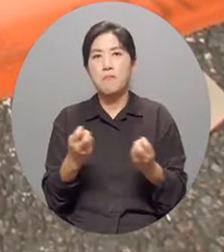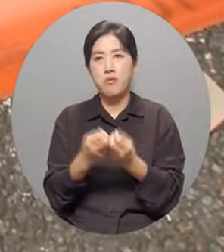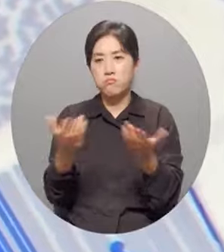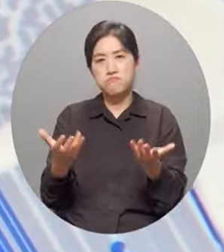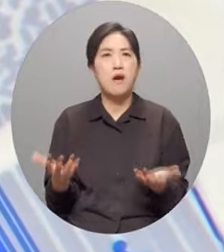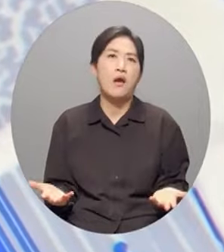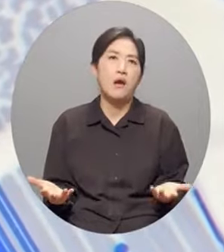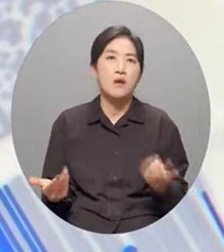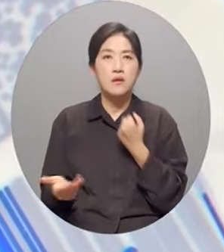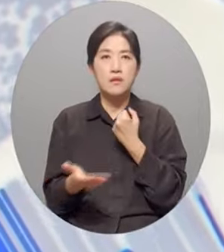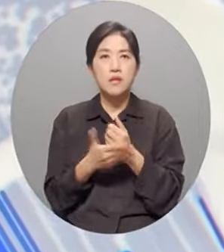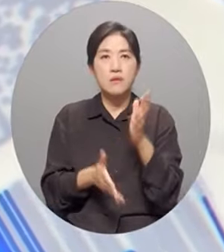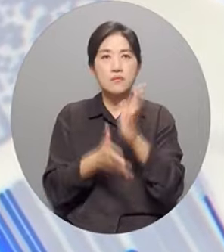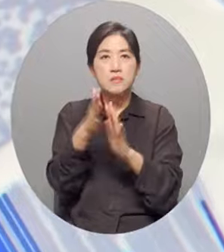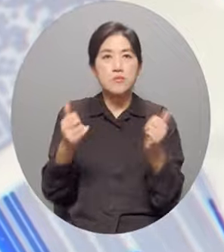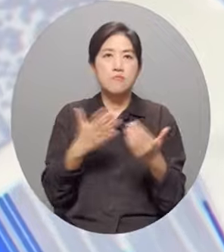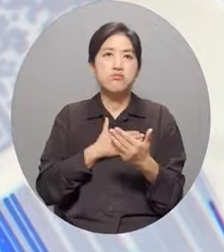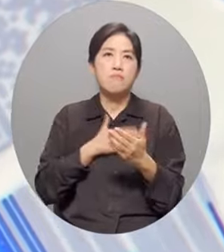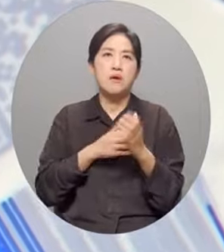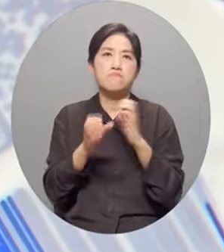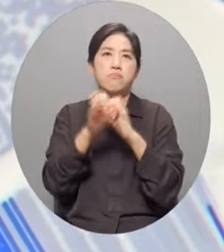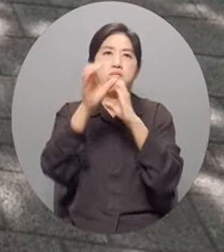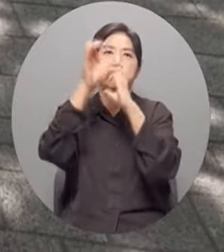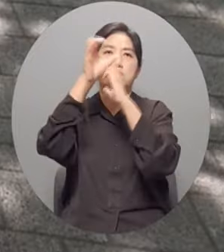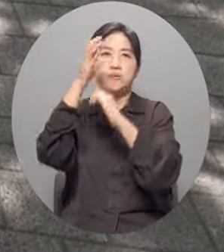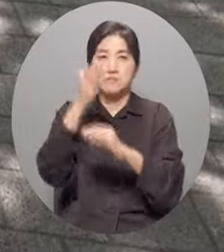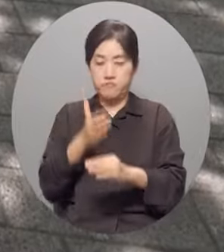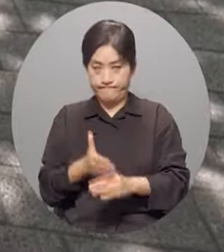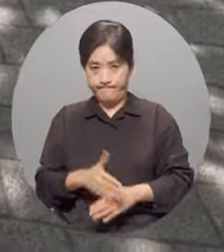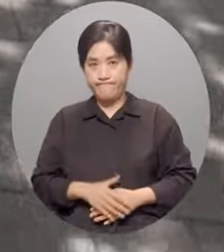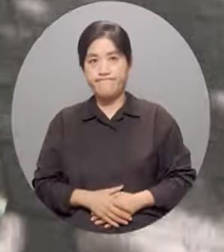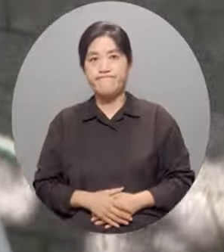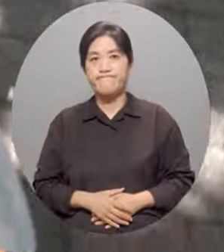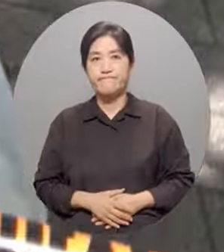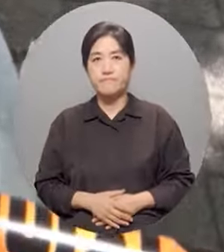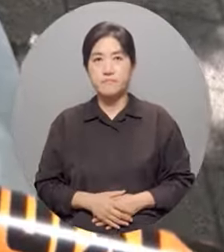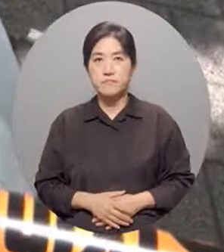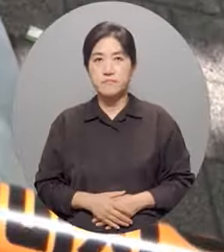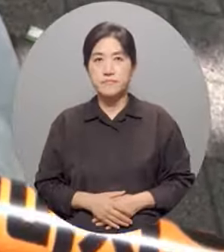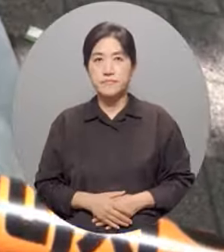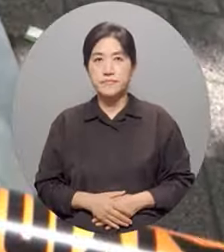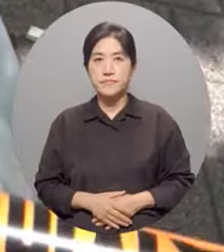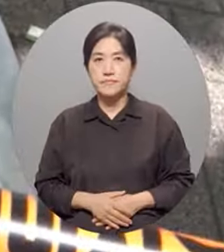못하면서 시민 불안만 커져가고 있습니다. MBC 뉴스 변윤재입니다.